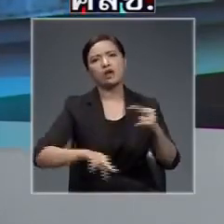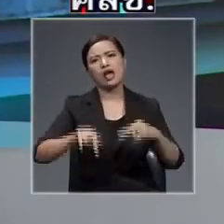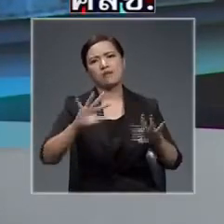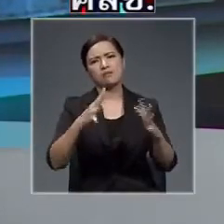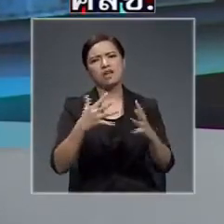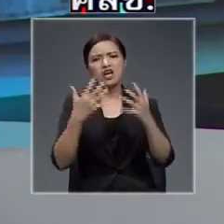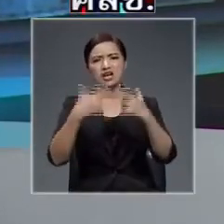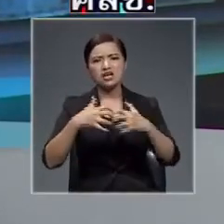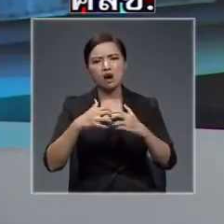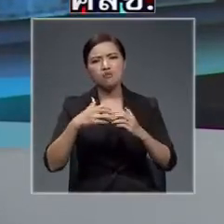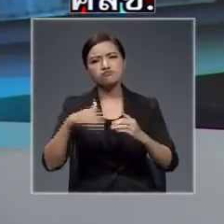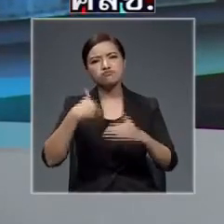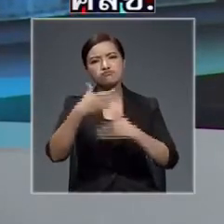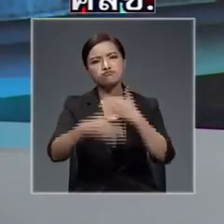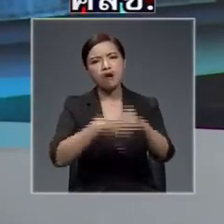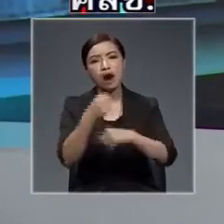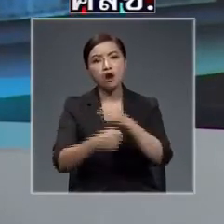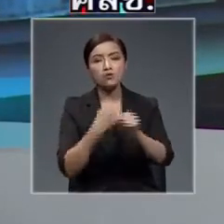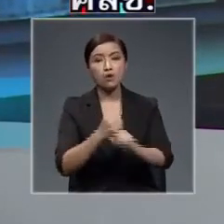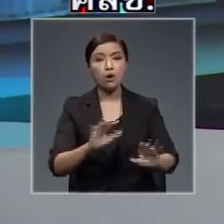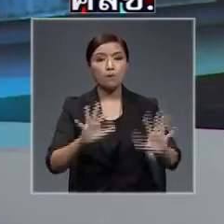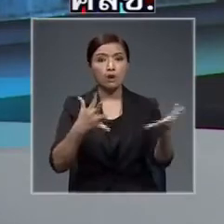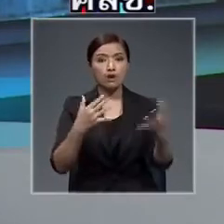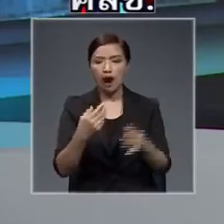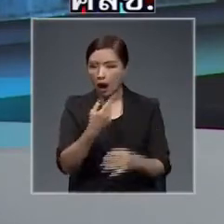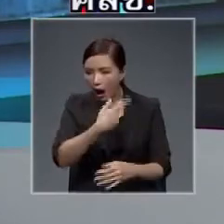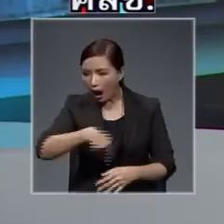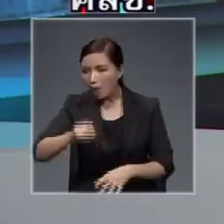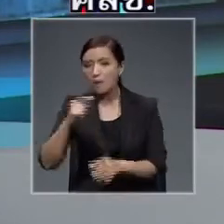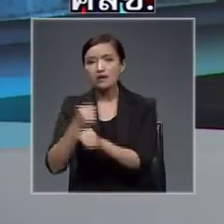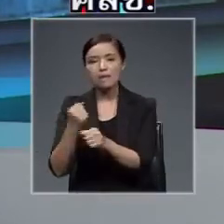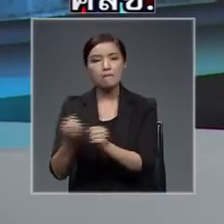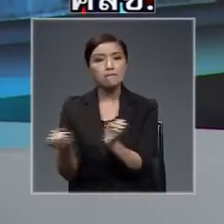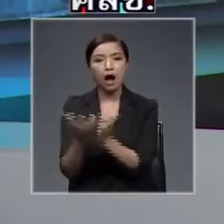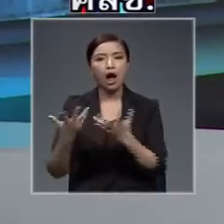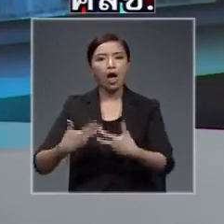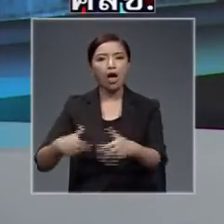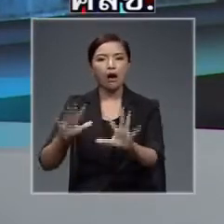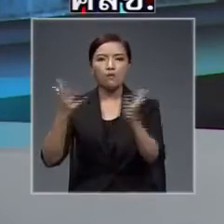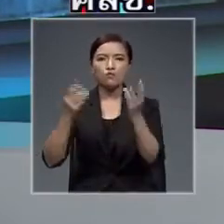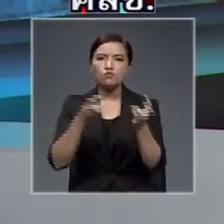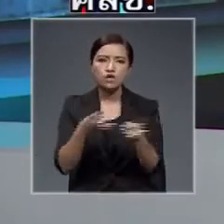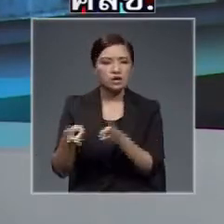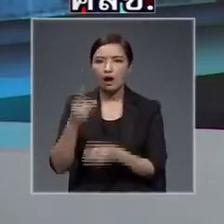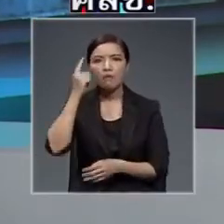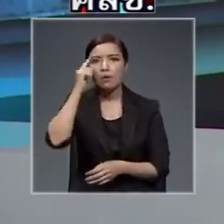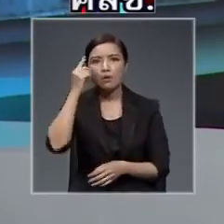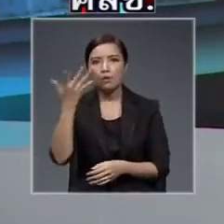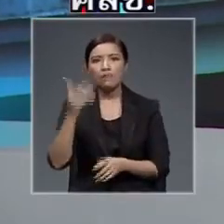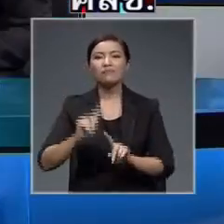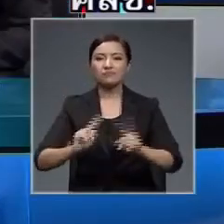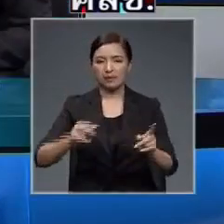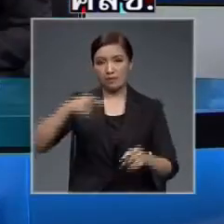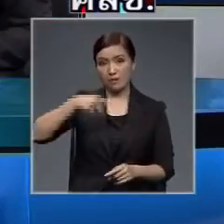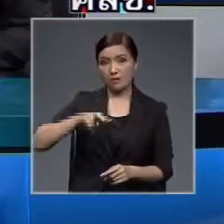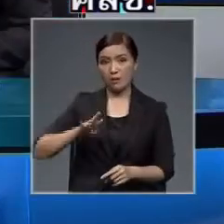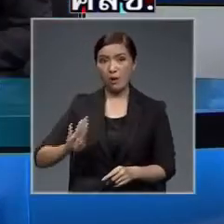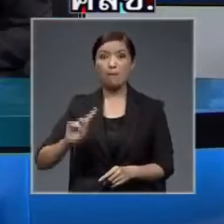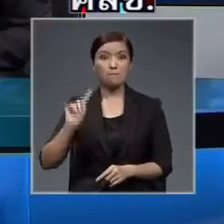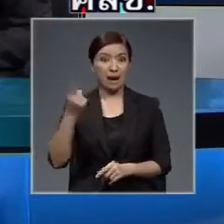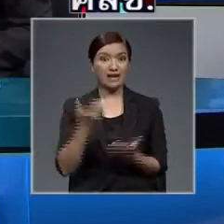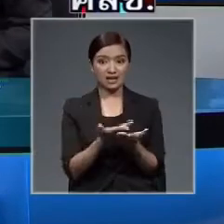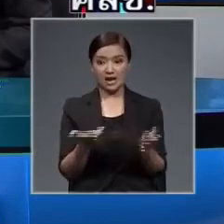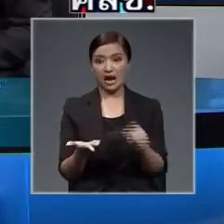อายุจะไปทำลายด้วยวิธีไหนเนี่ยไม่มีนะคะแต่พรบ.ฉบับใหม่เนี่ยค่ะจะมาดูแลในส่วนนี้ที่ยังขา